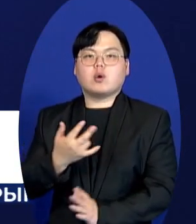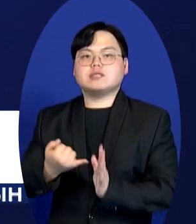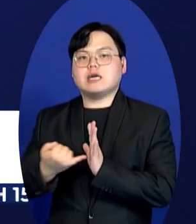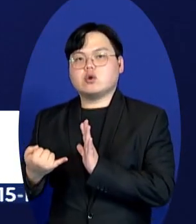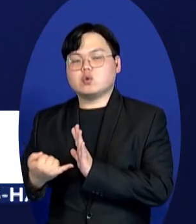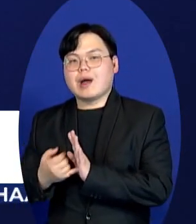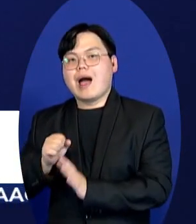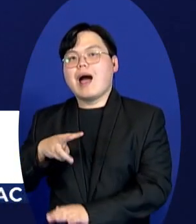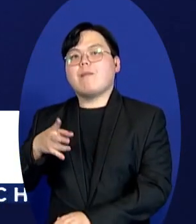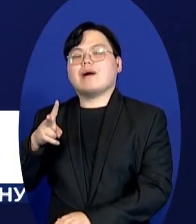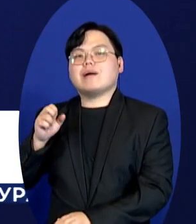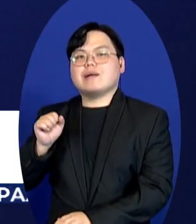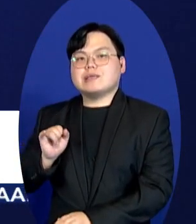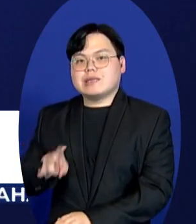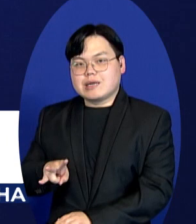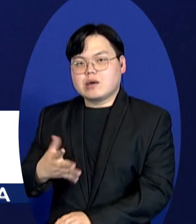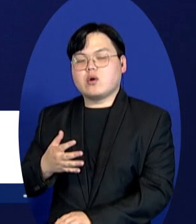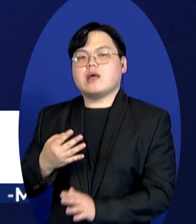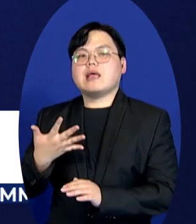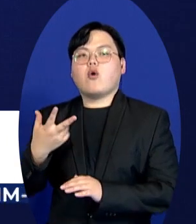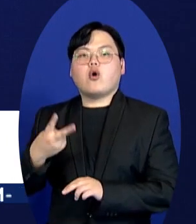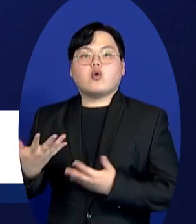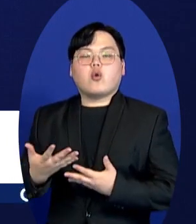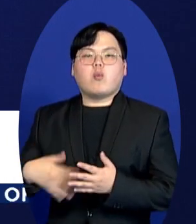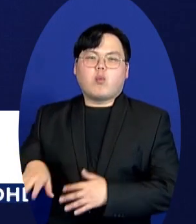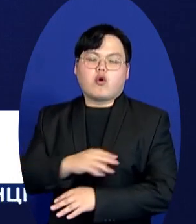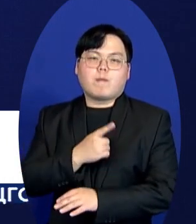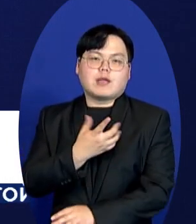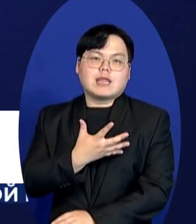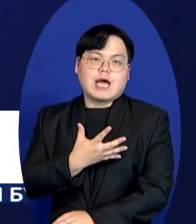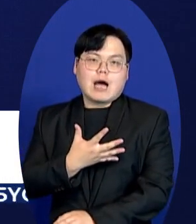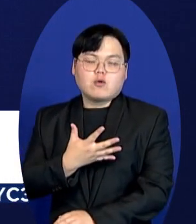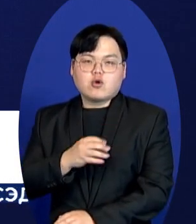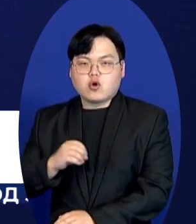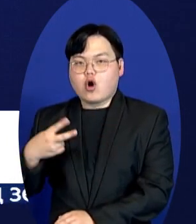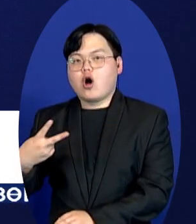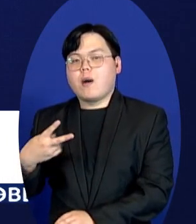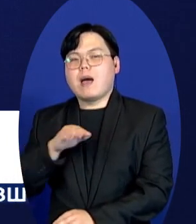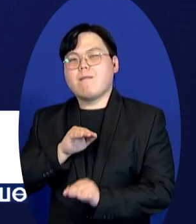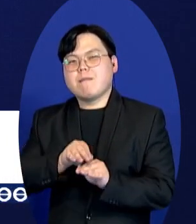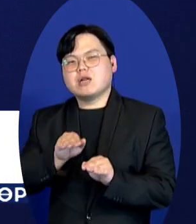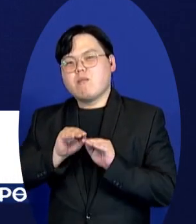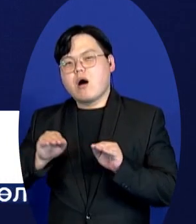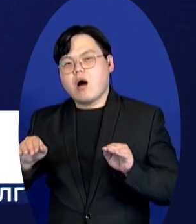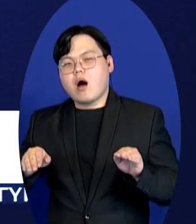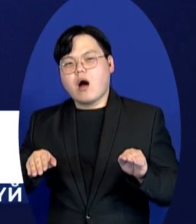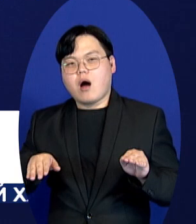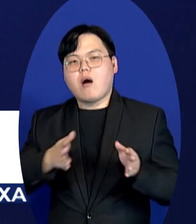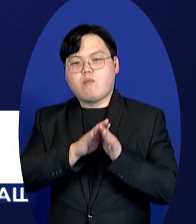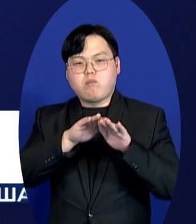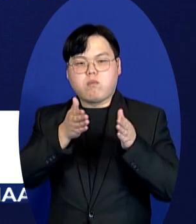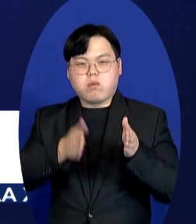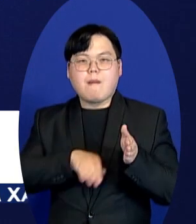366, амглан өртөөний терминалуудад 52 буюу нийт 1502 чиглэгт автомашин байгаа гэсэн статистик тоо мэдээлэл